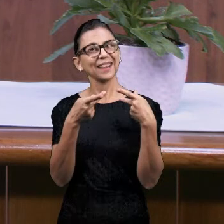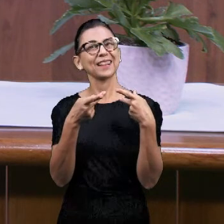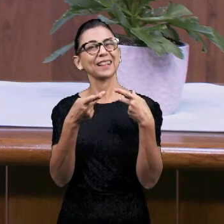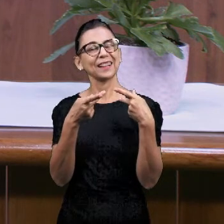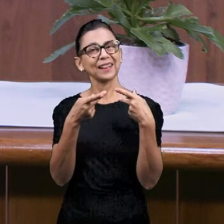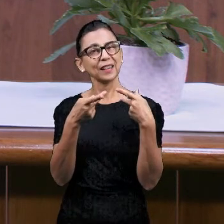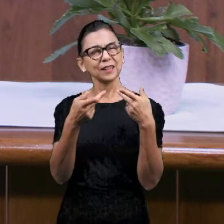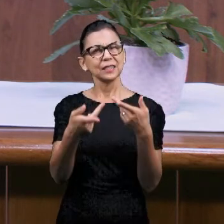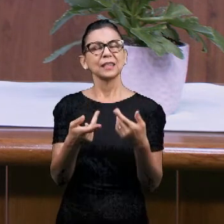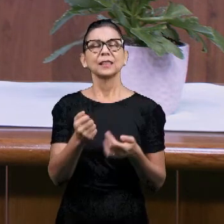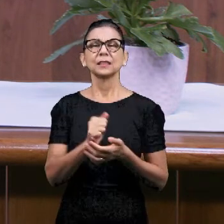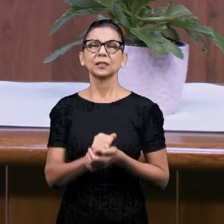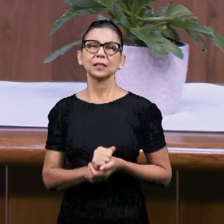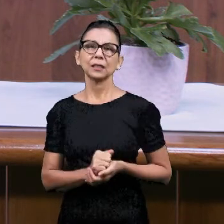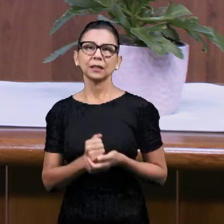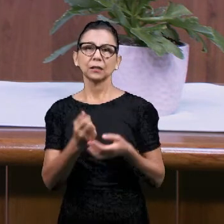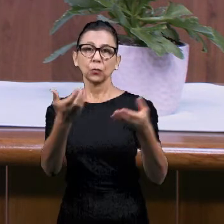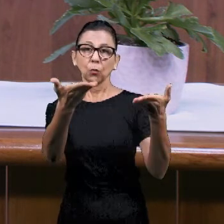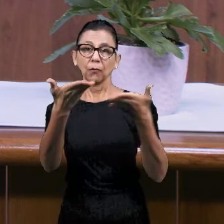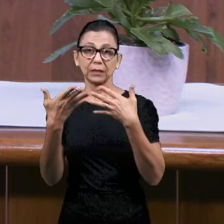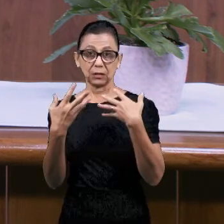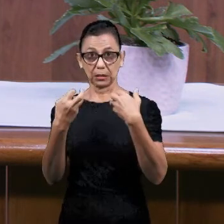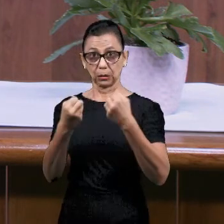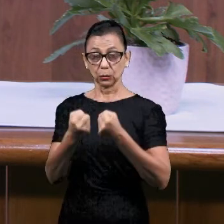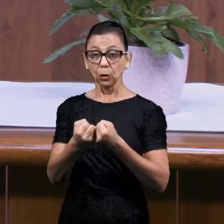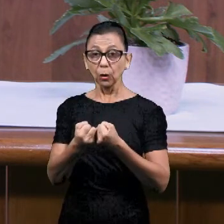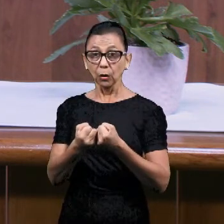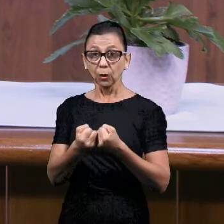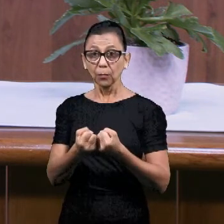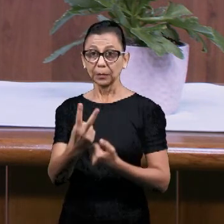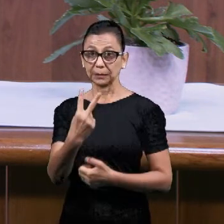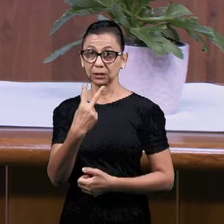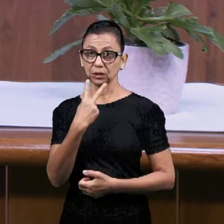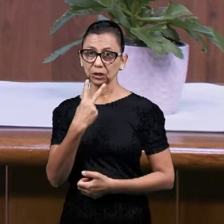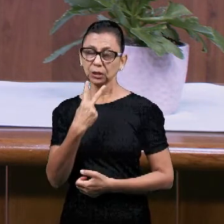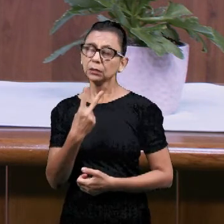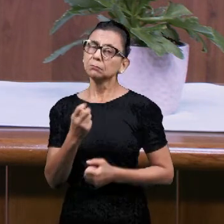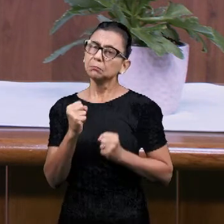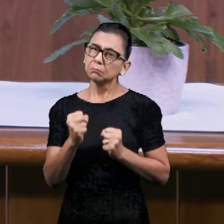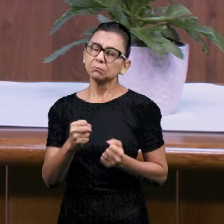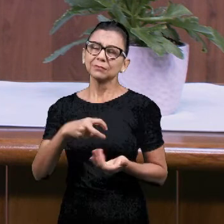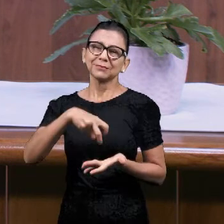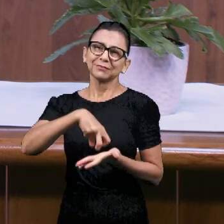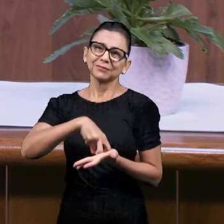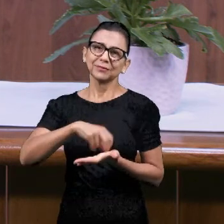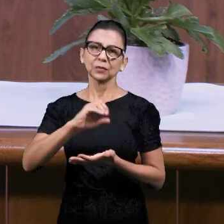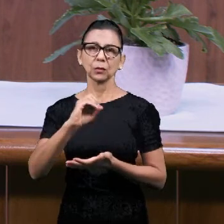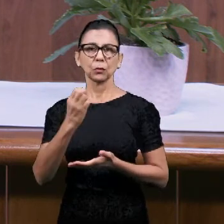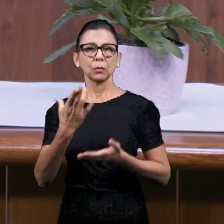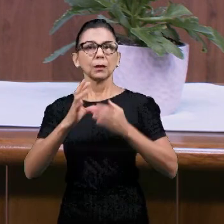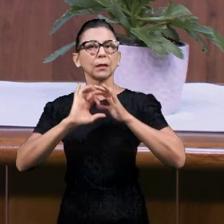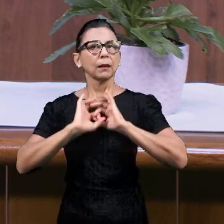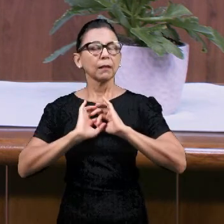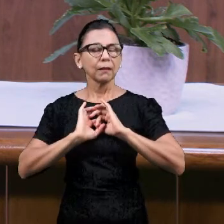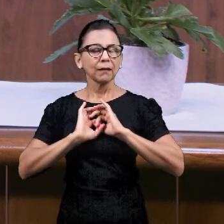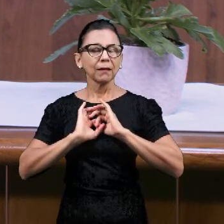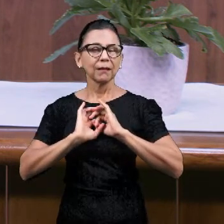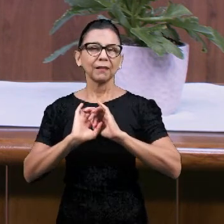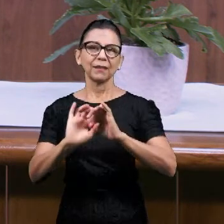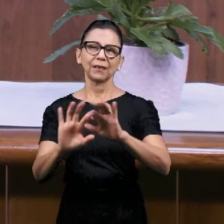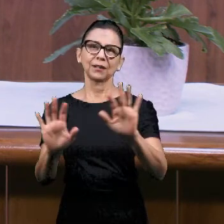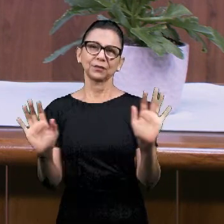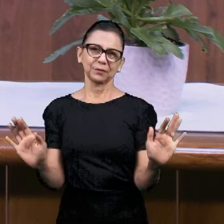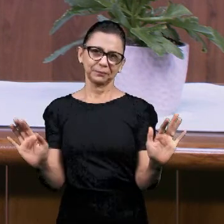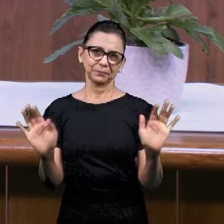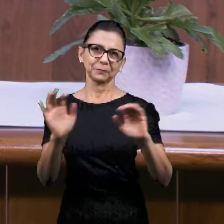arrivé maintenant, vous qui avez reçu l'invitation pour participer, je vous invite aussi, si vous souhaitez, à vous mettre à genoux comme nous ou